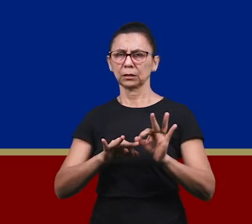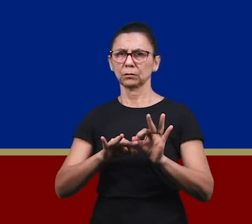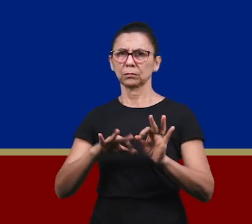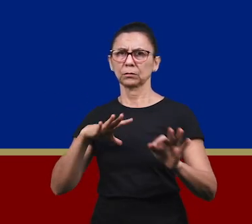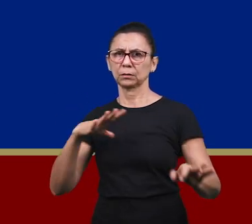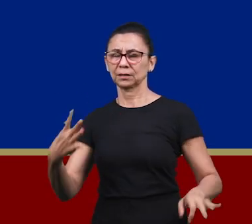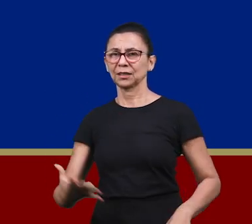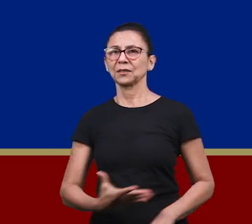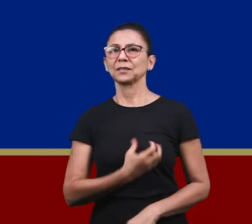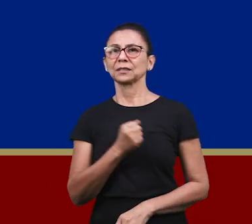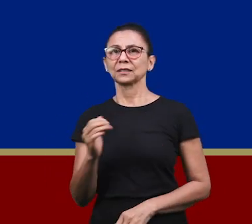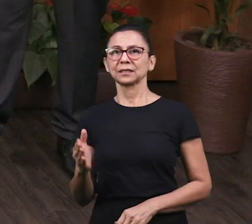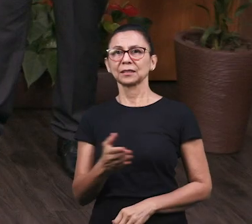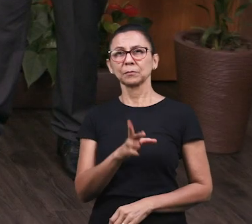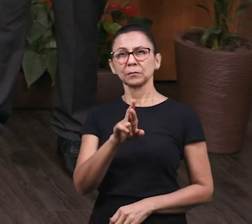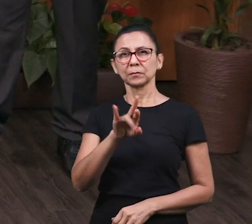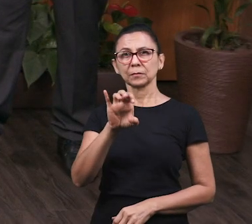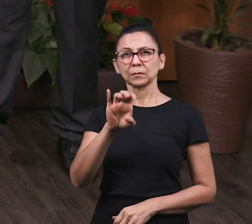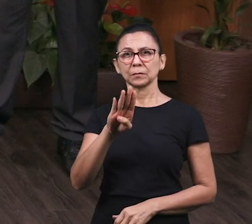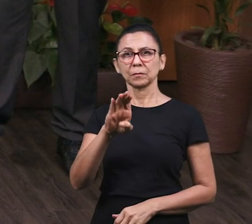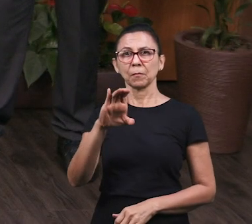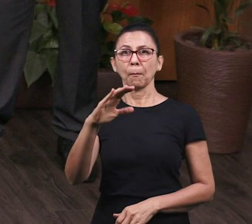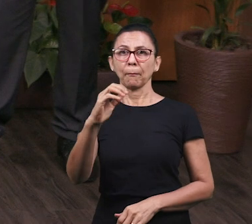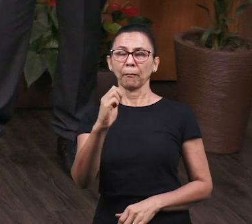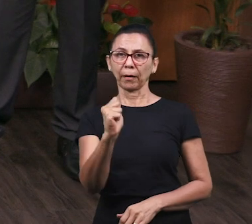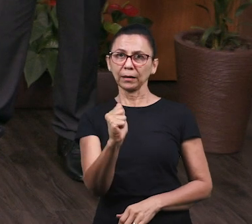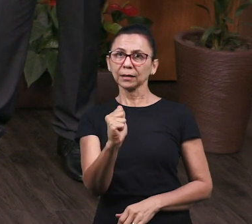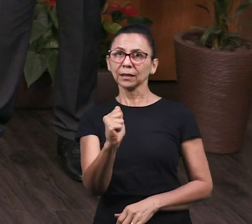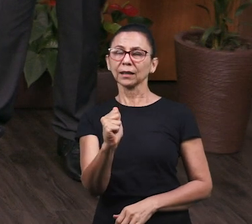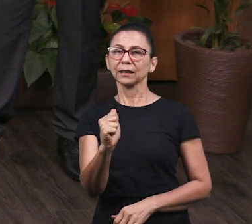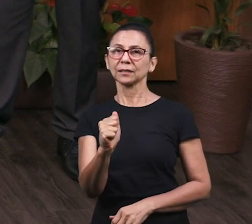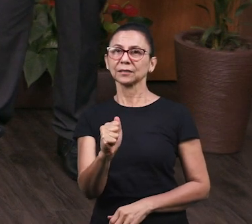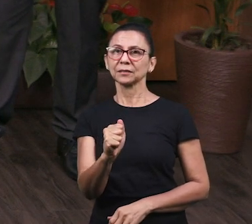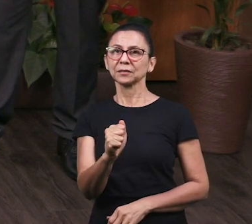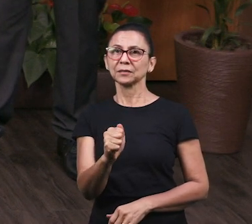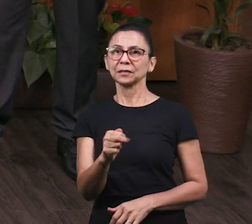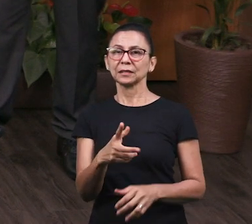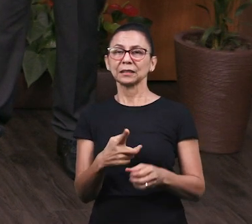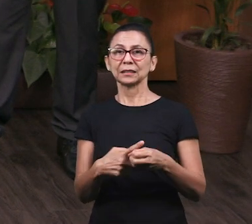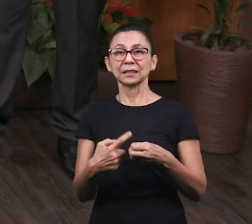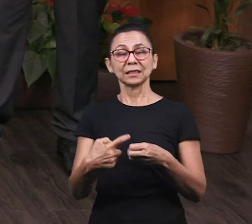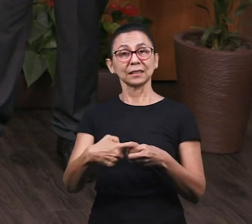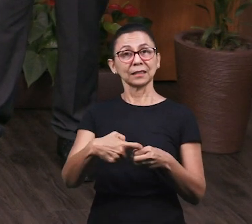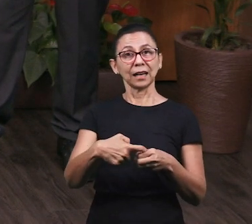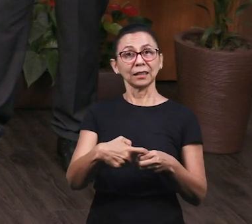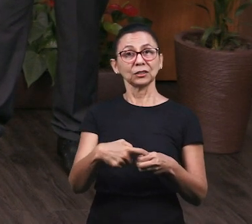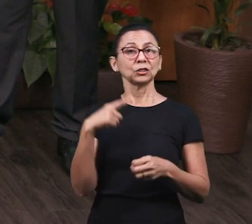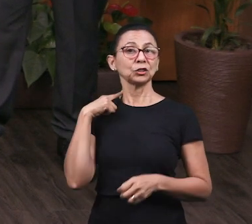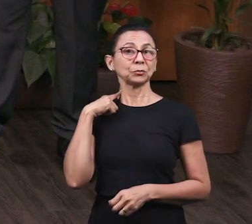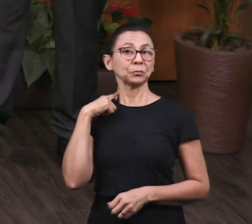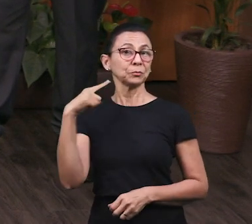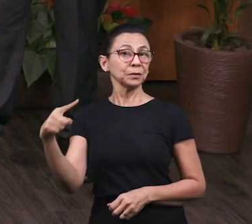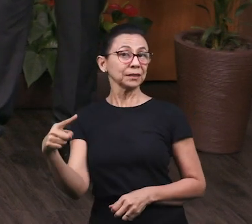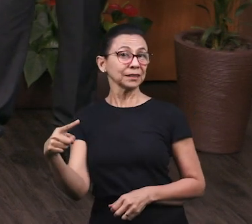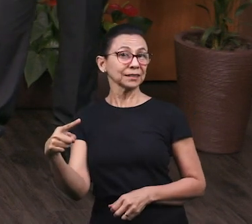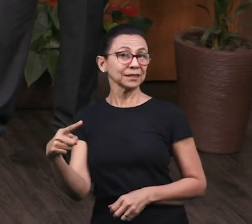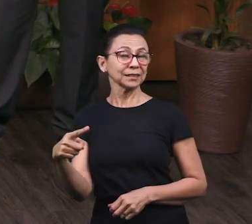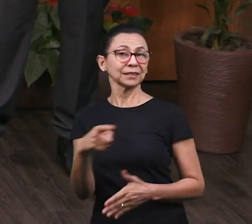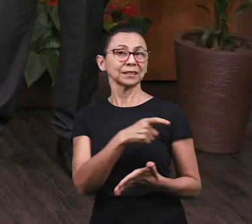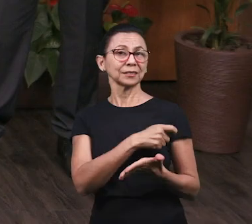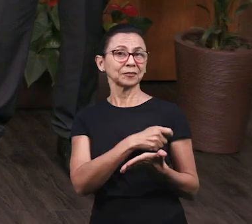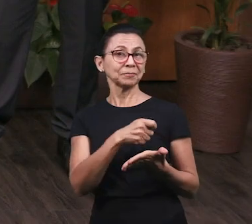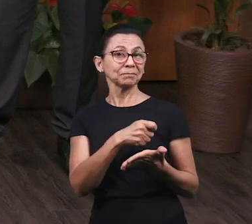salut. » Aussi, Rebecca Cassia Silva, de la ville de Formiga, Minas